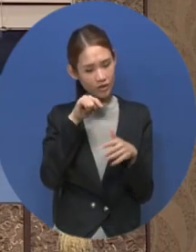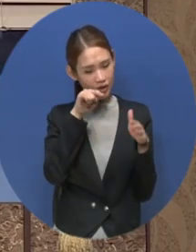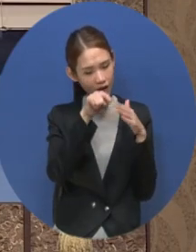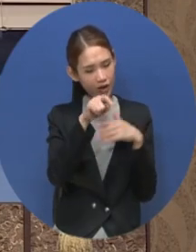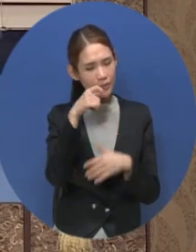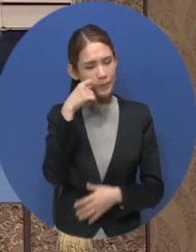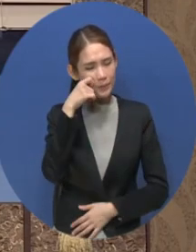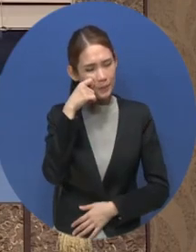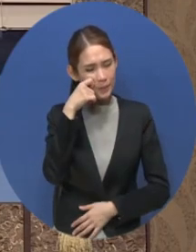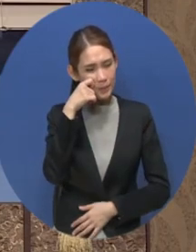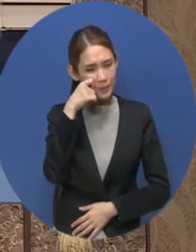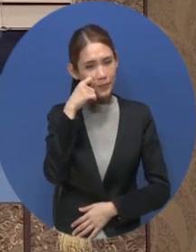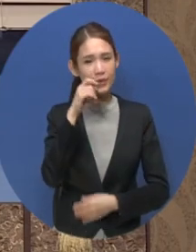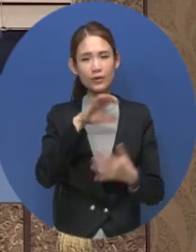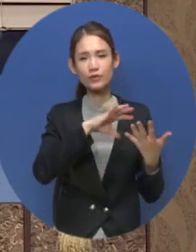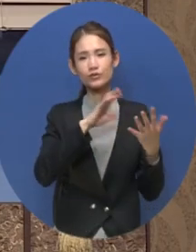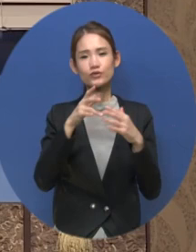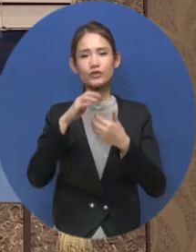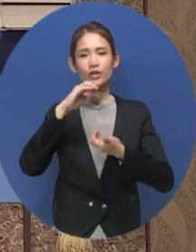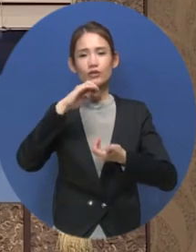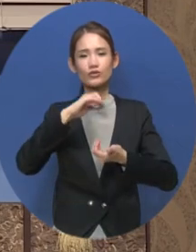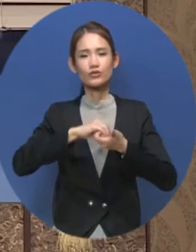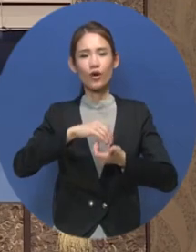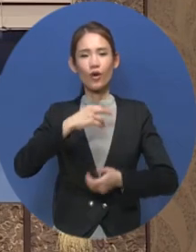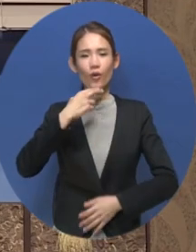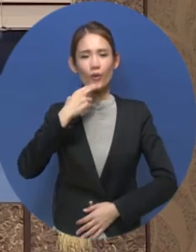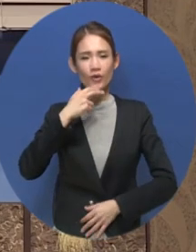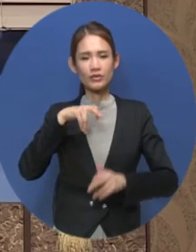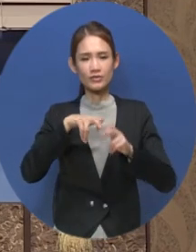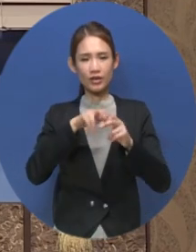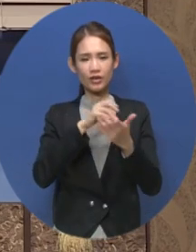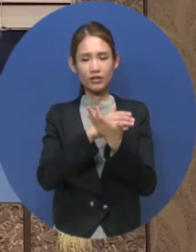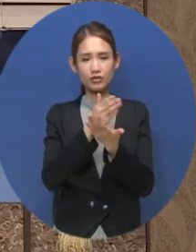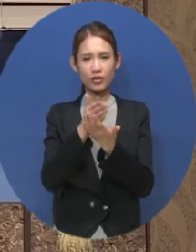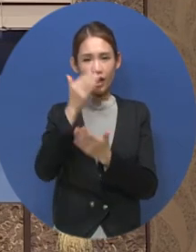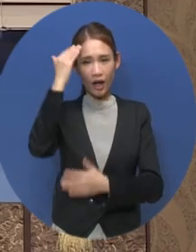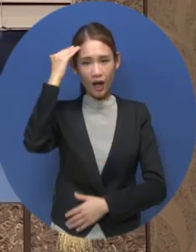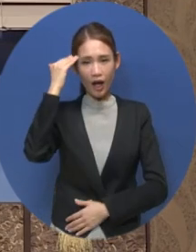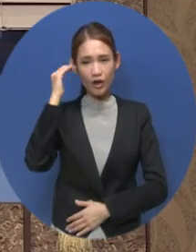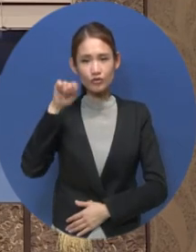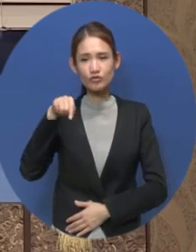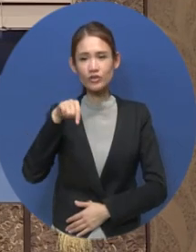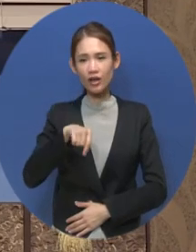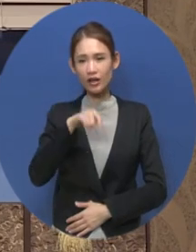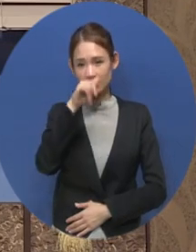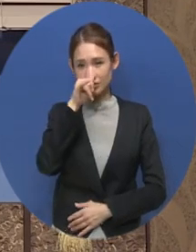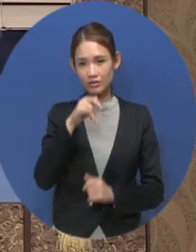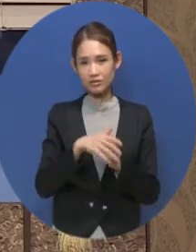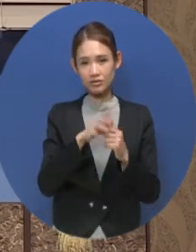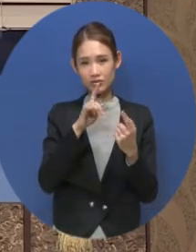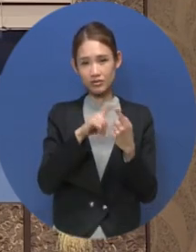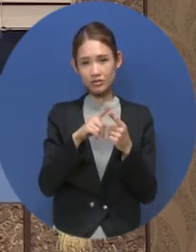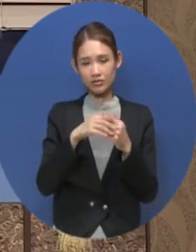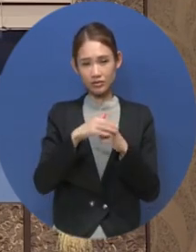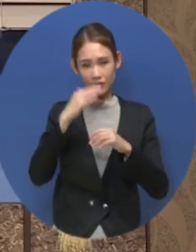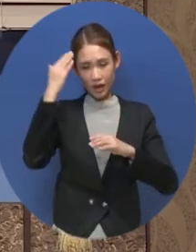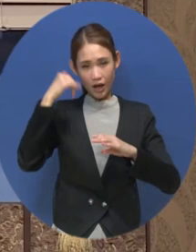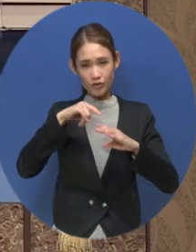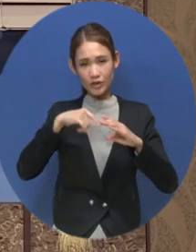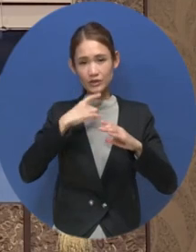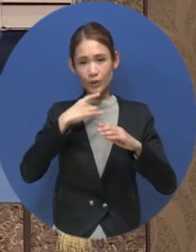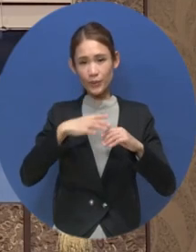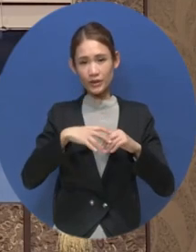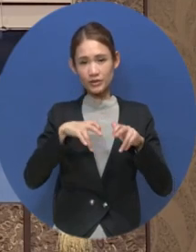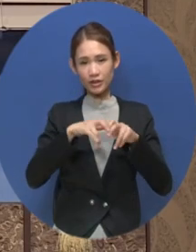못하는 국제 그 규정이 없는 장애 유형이 저희 한국에는 있습니다. 네. 그래서 그분들은 국내에서